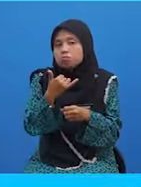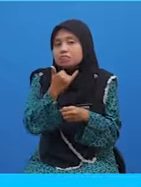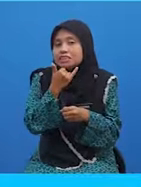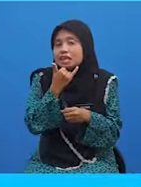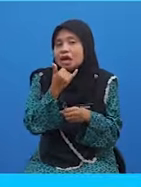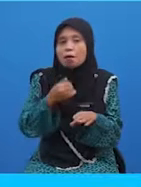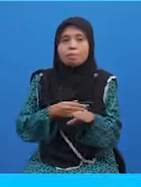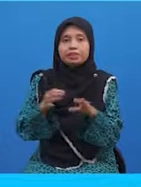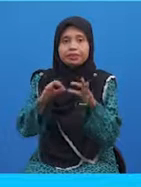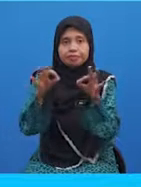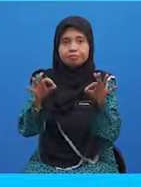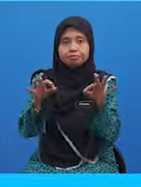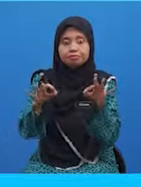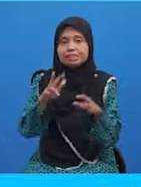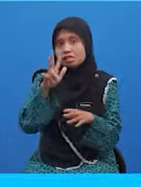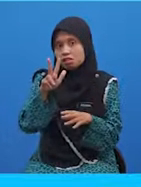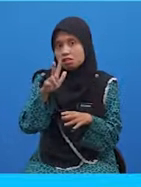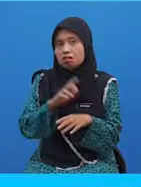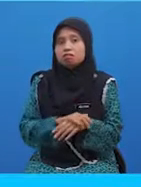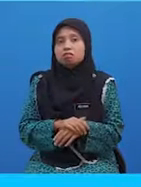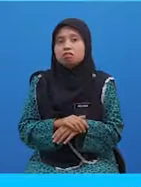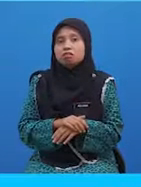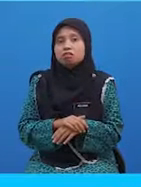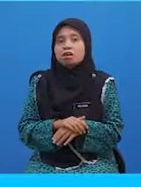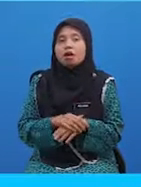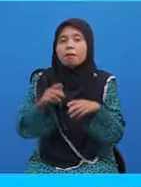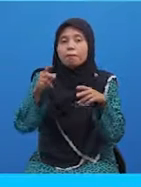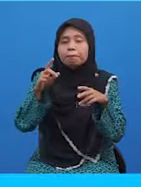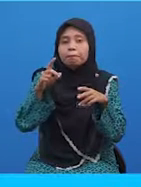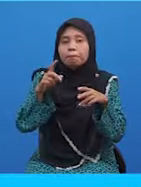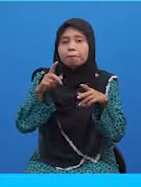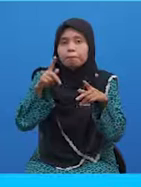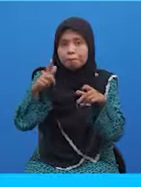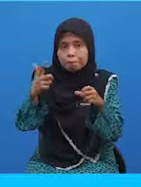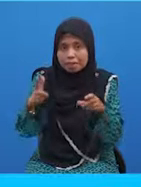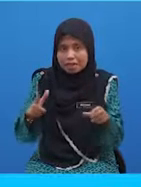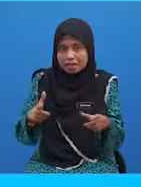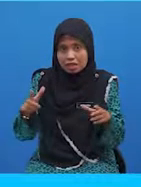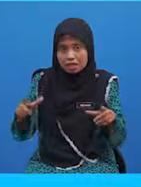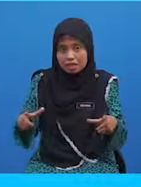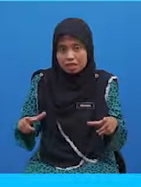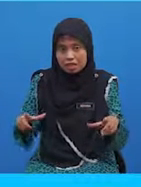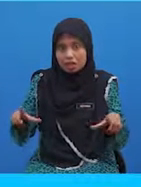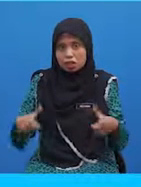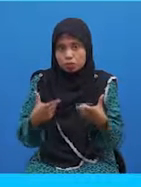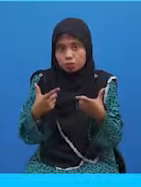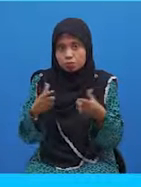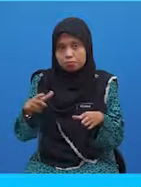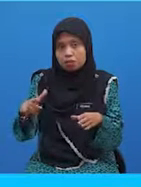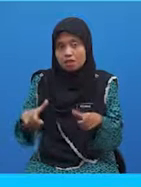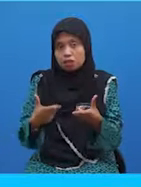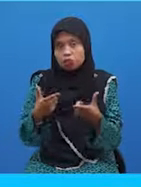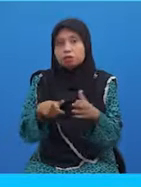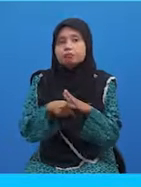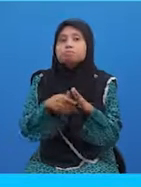pada ayat. Dan ketiga, pelajar perlu melakukan pembetulan pada ayat yang salah